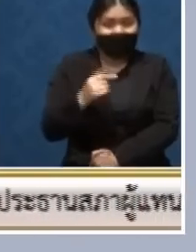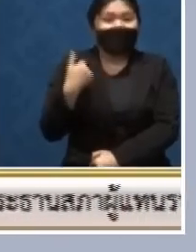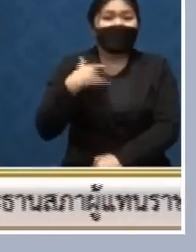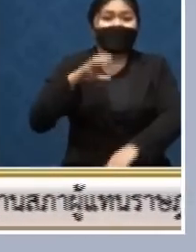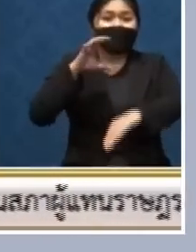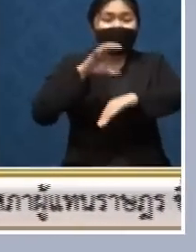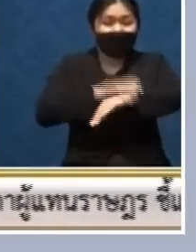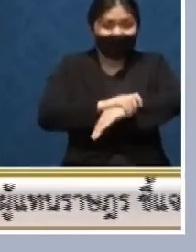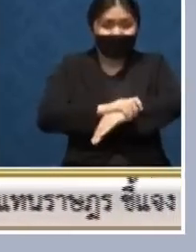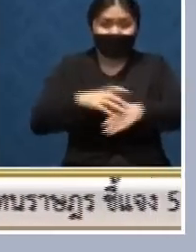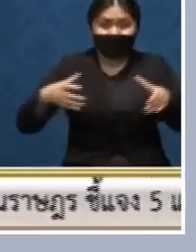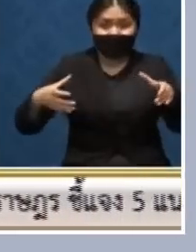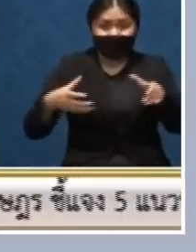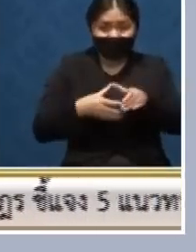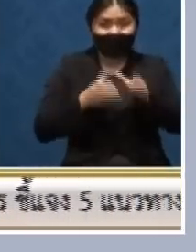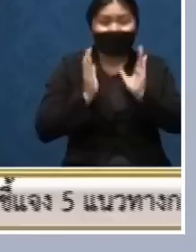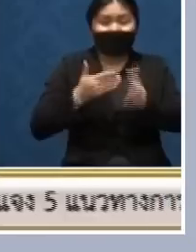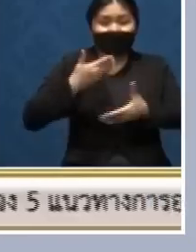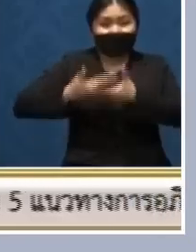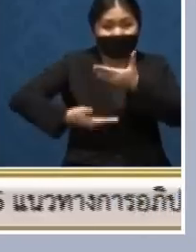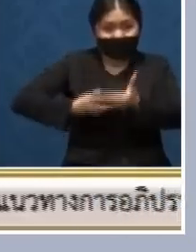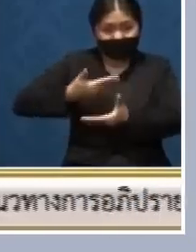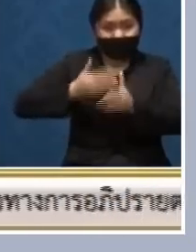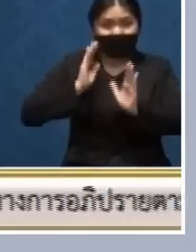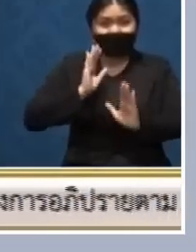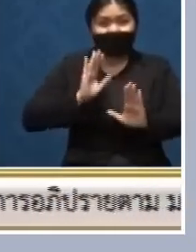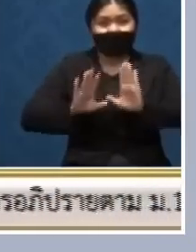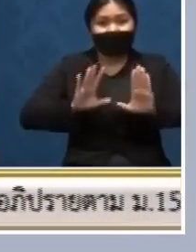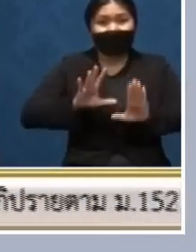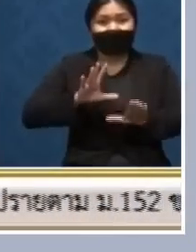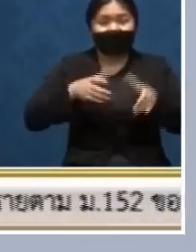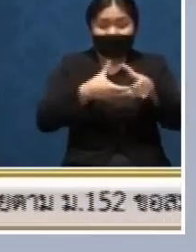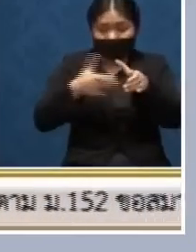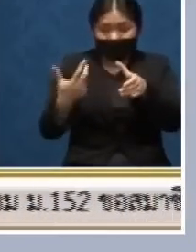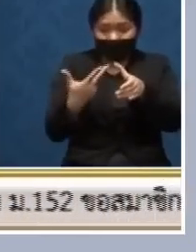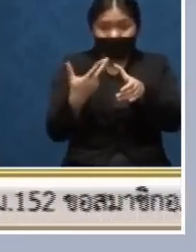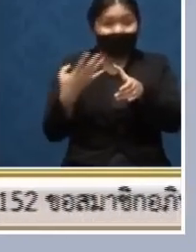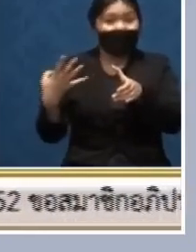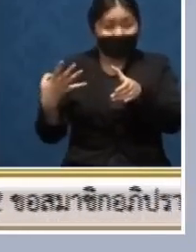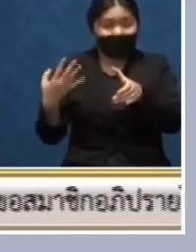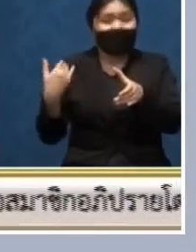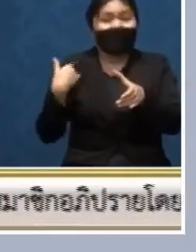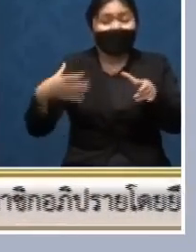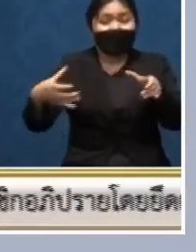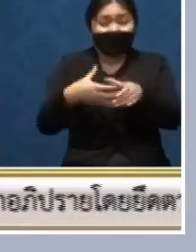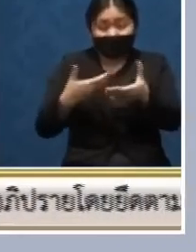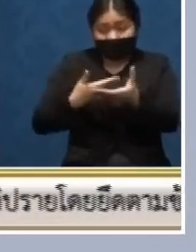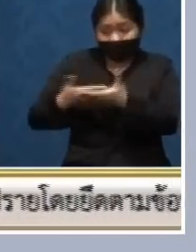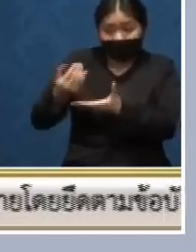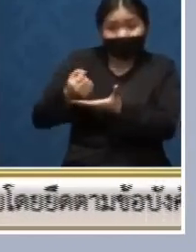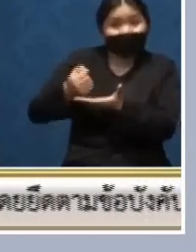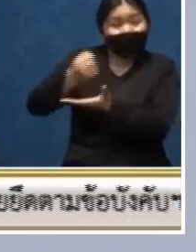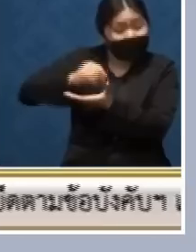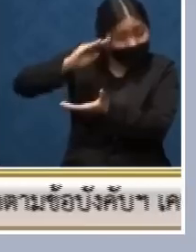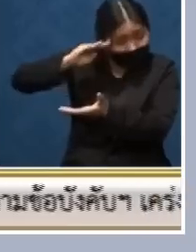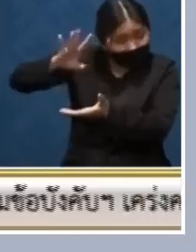ได้ก็เชื่อว่าสังคมจะเข้าใจนะคะแล้วก็บอกด้วยว่าคงจะไม่ดำเนินการทางกฎหมายกับนายรังสิมันต์แต่ทราบว่าขณะ